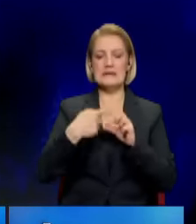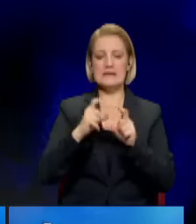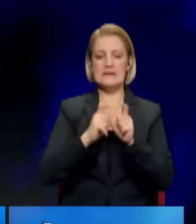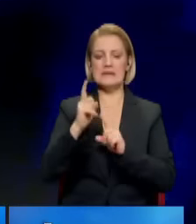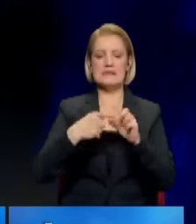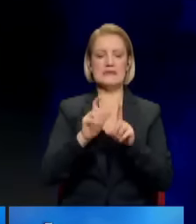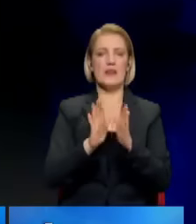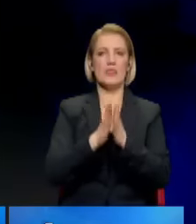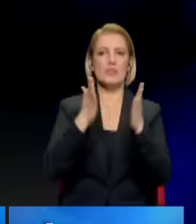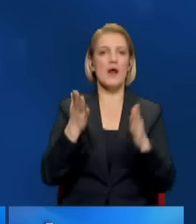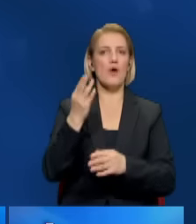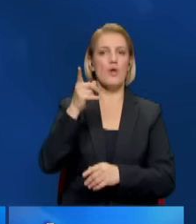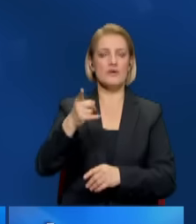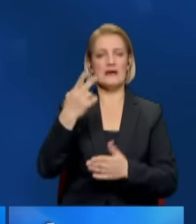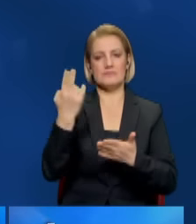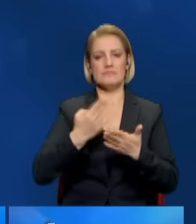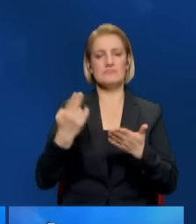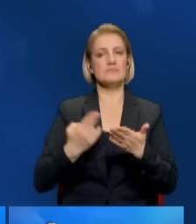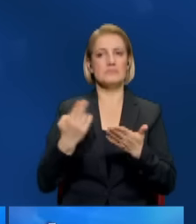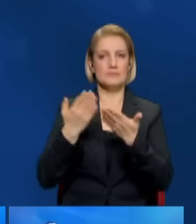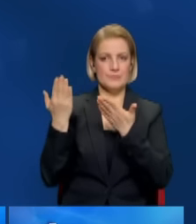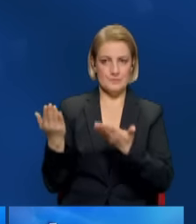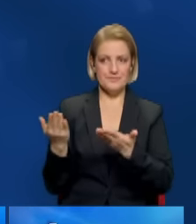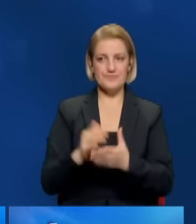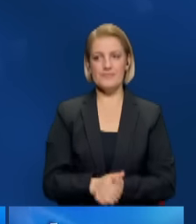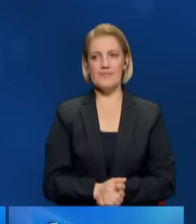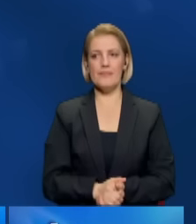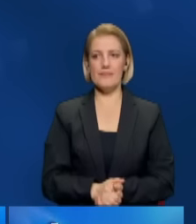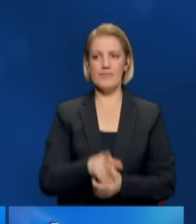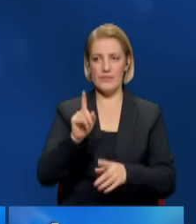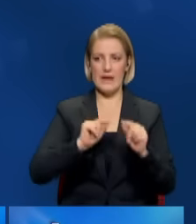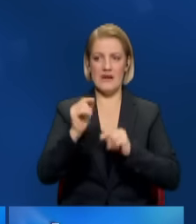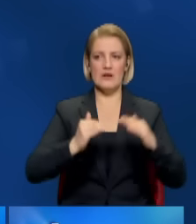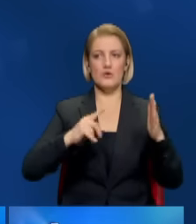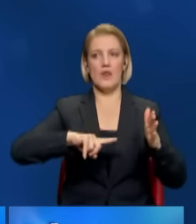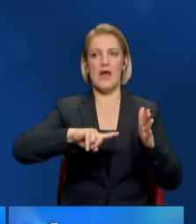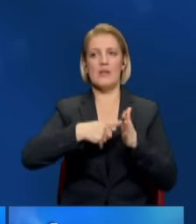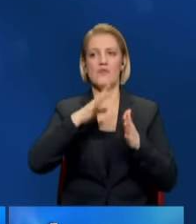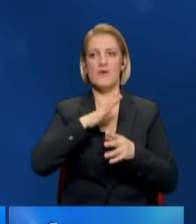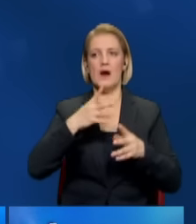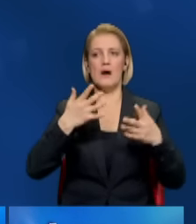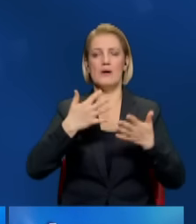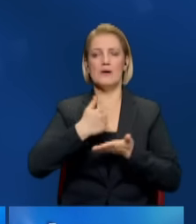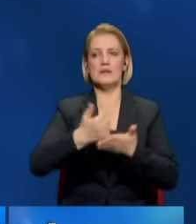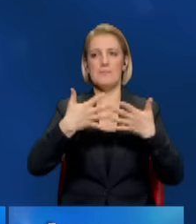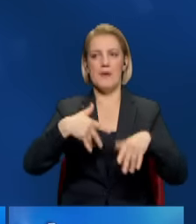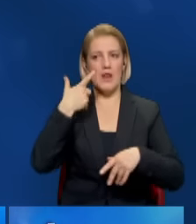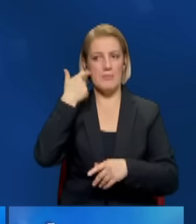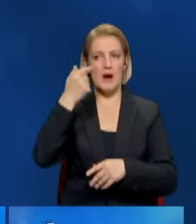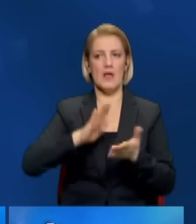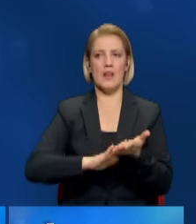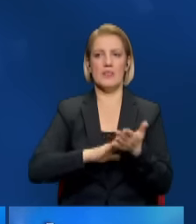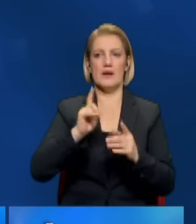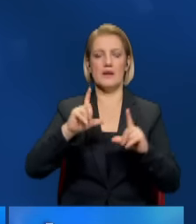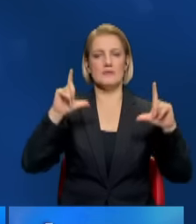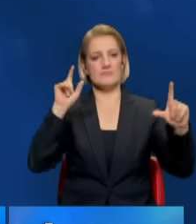dergisinden olacak. Ergin Asyalı'nın çizgilerine bakacağız şimdi. Orada enflasyon hedefi var. Hazine ve Maliye Bakanı'nın elinde de bir dart